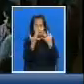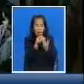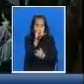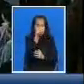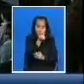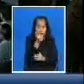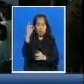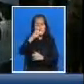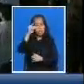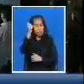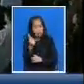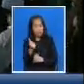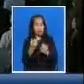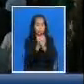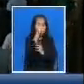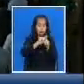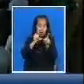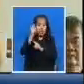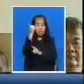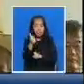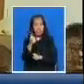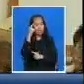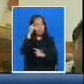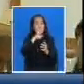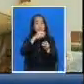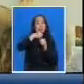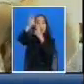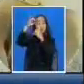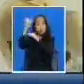พืชผลทางการเกษตรเนี่ยส่งไปเนี่ยเขาก็จะเข้มงวดกวดขันมากขึ้น ถูกต้อง